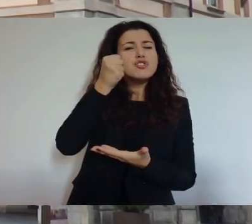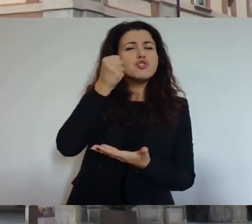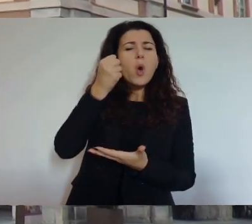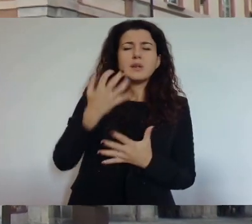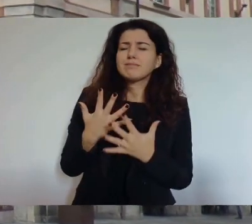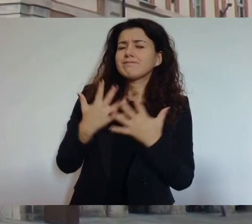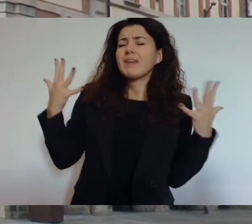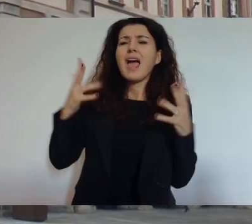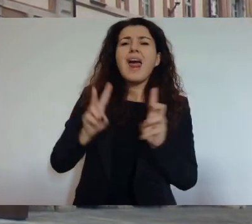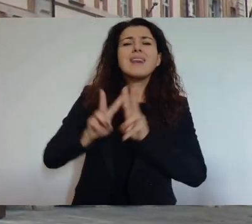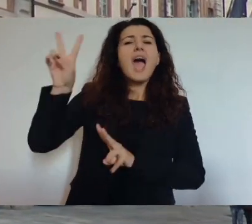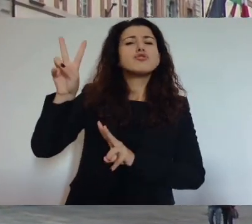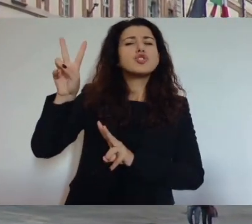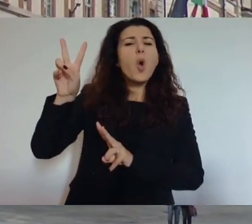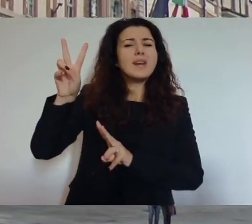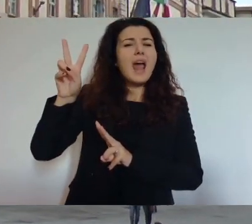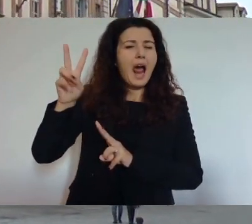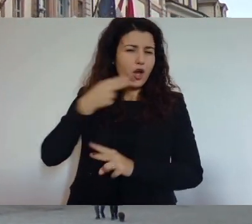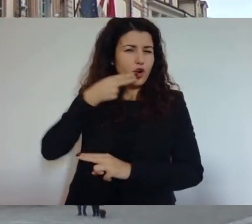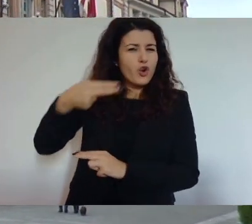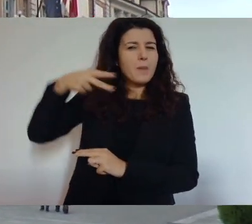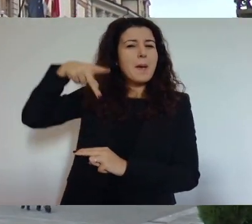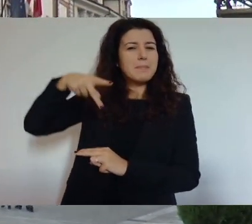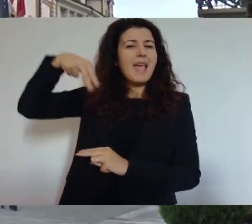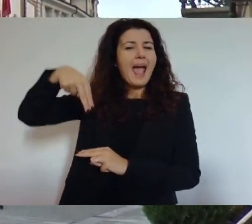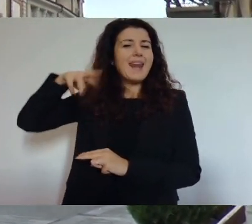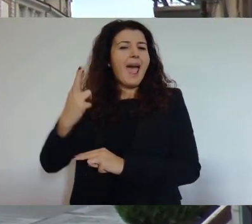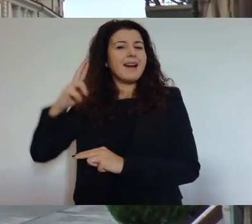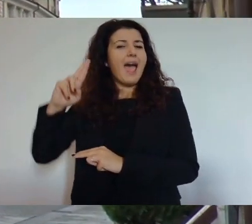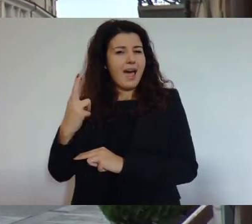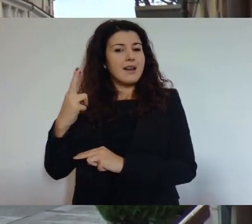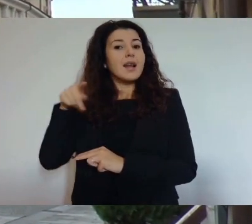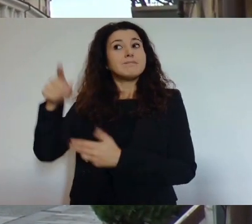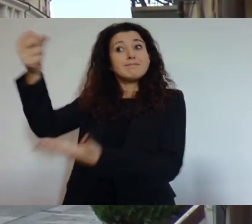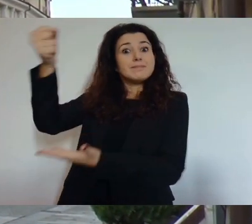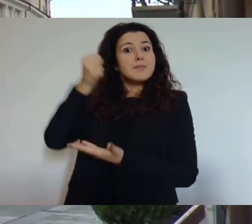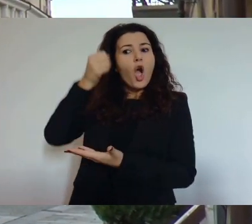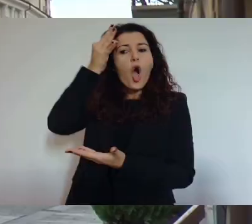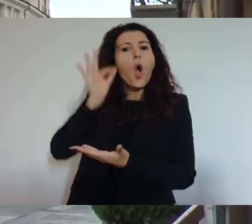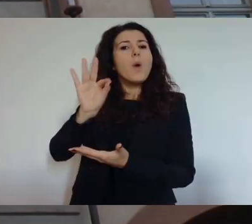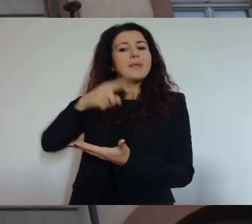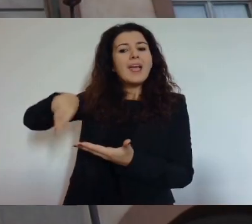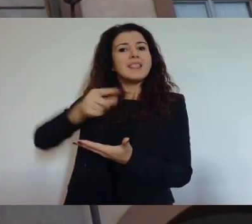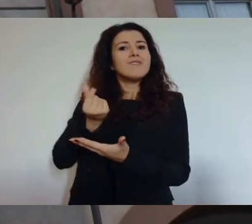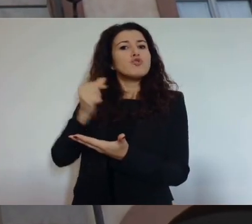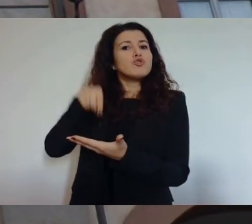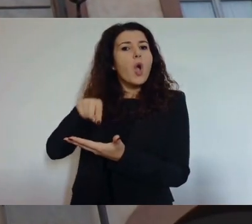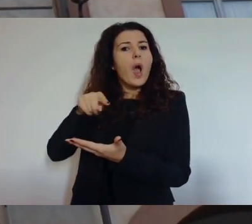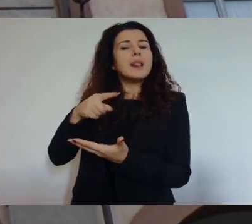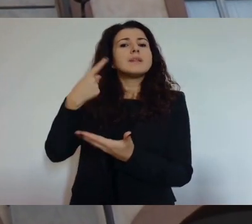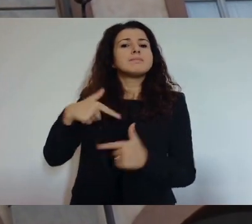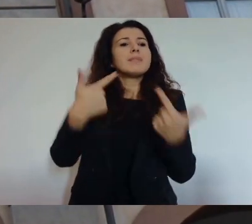che arrivano dal piano nazionale di investimenti chiamato pnr e migliorare la vita della gente